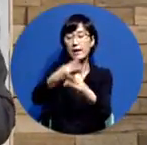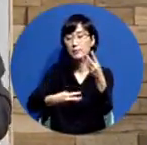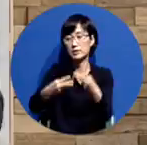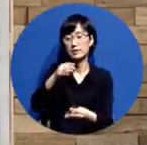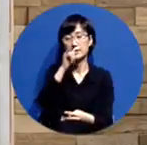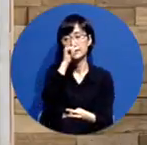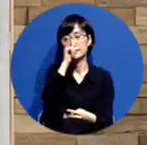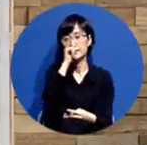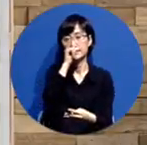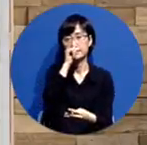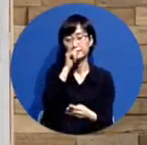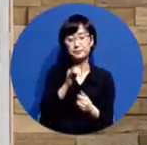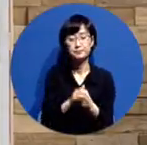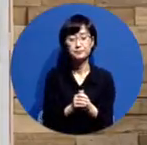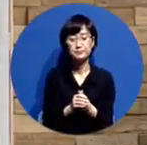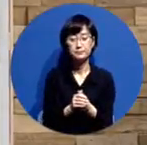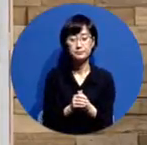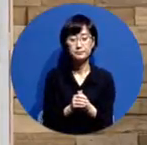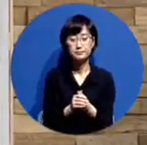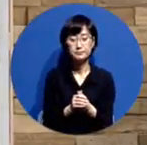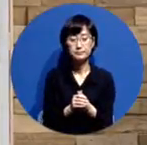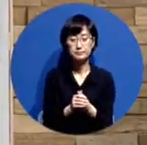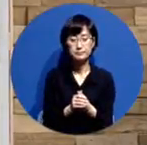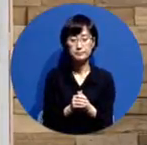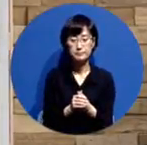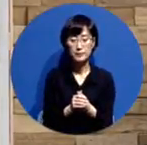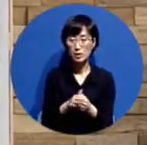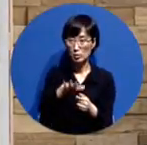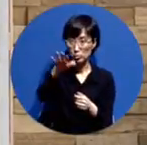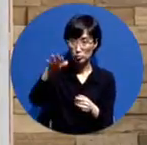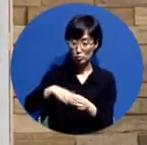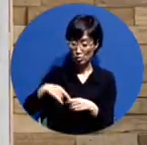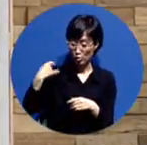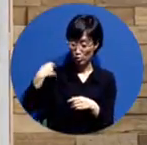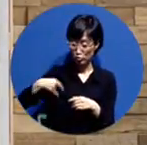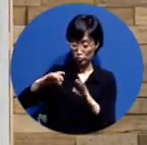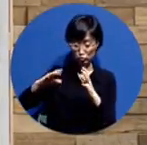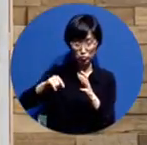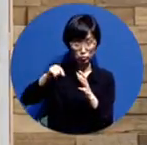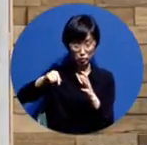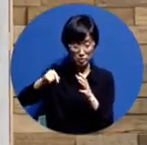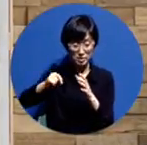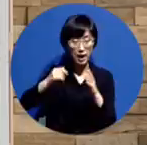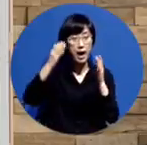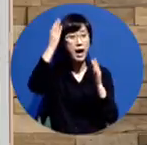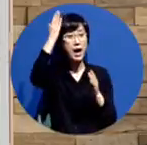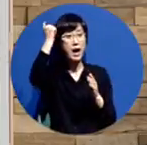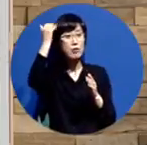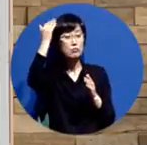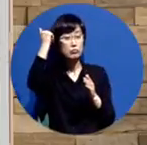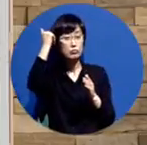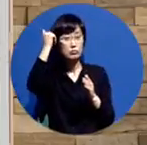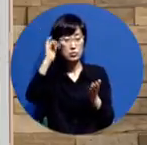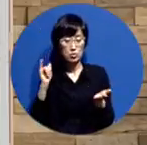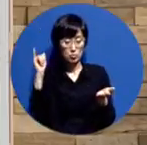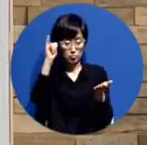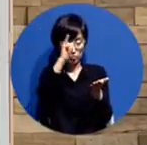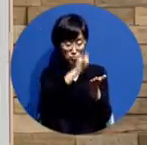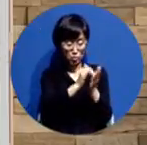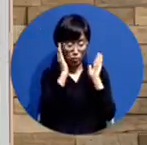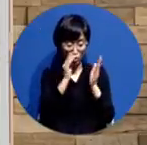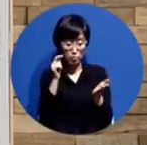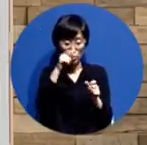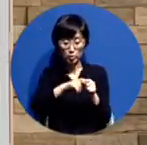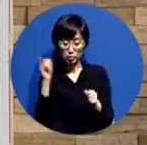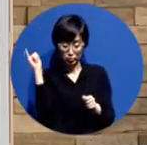remnant 중국에서한국에유학온다는것은아무나올수없습니다 说从中国来到韩国留学不是谁都可以过来